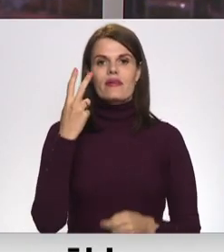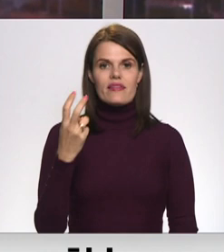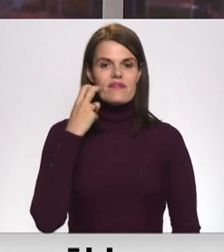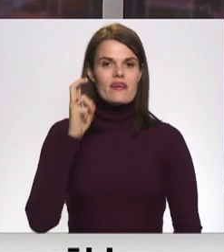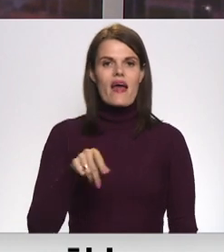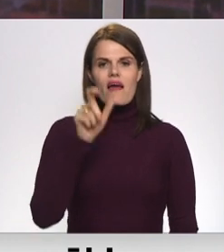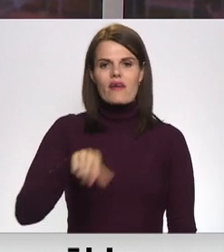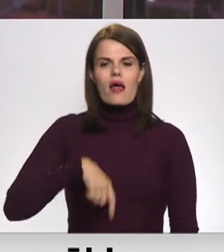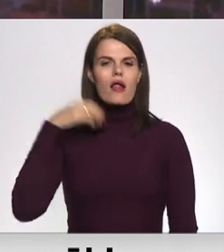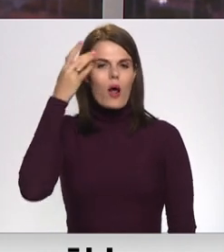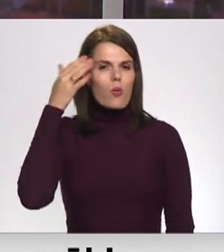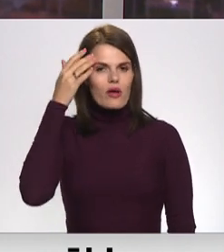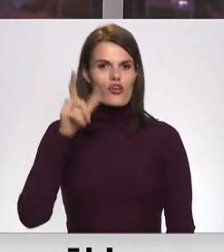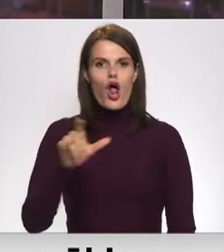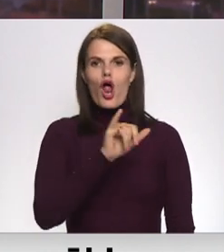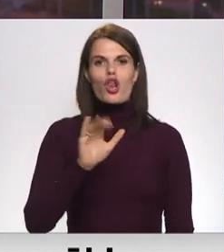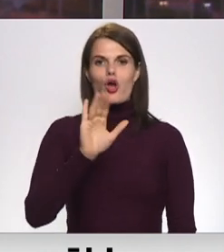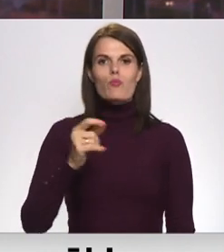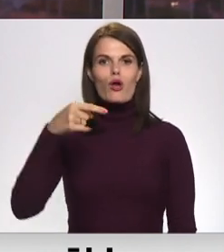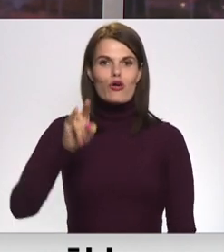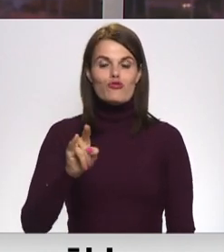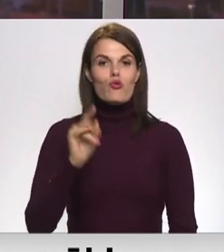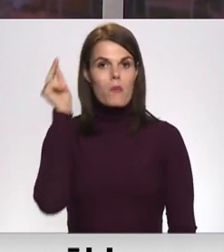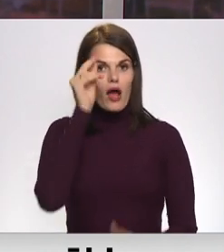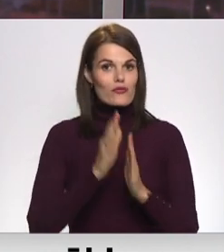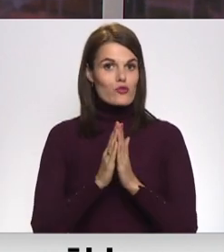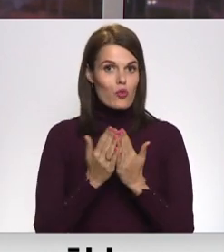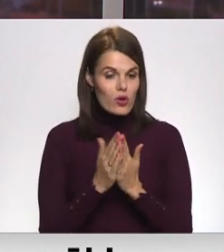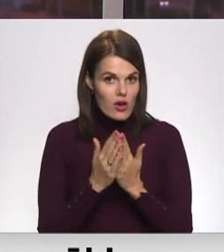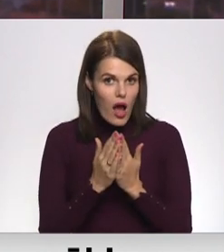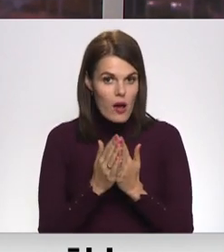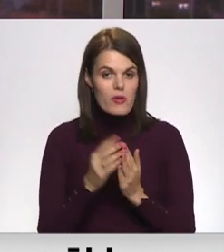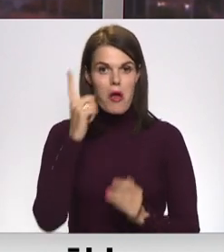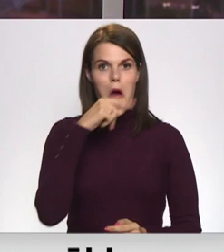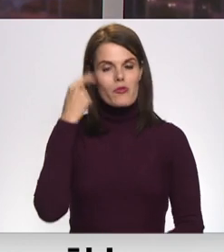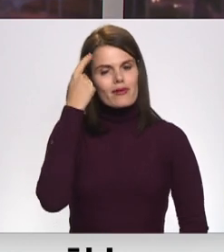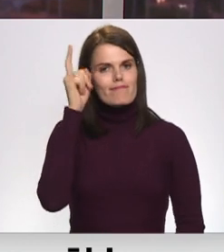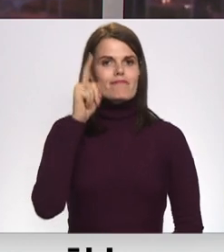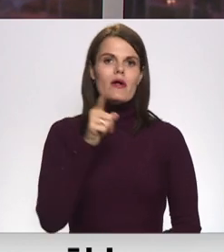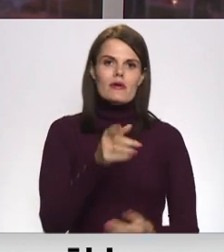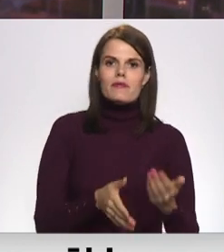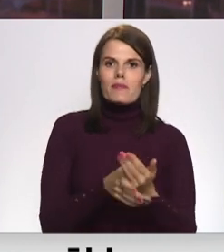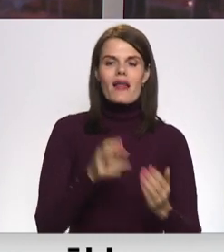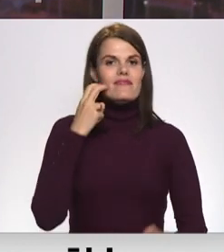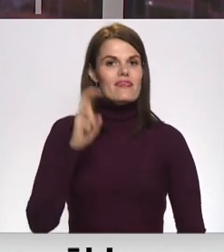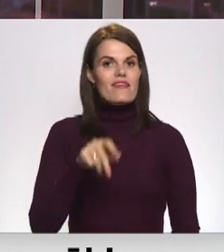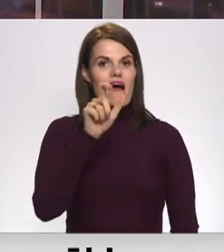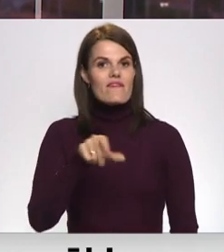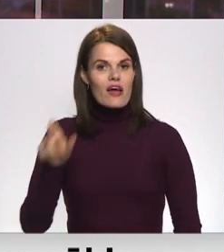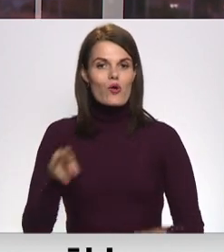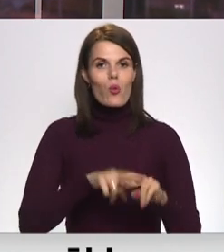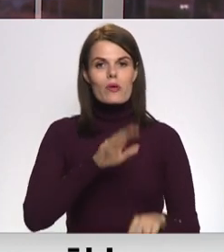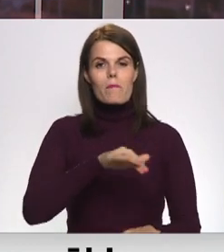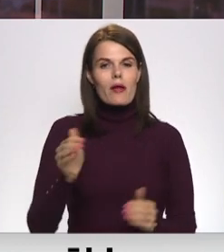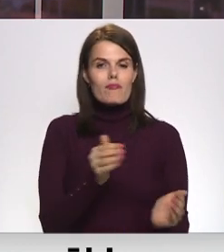vecāku ilgi lolotā lībiešu mācību grāmata. Autori iecerēja tā kalpos gan vecākiem, gan bērniem no